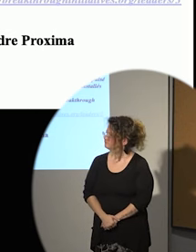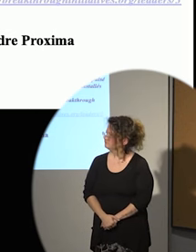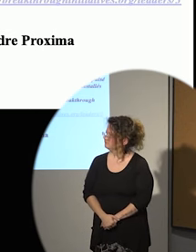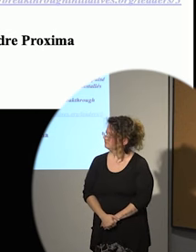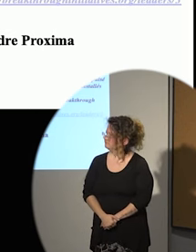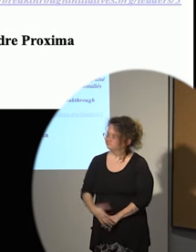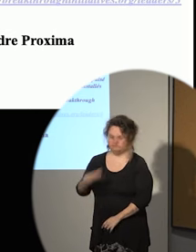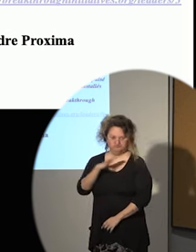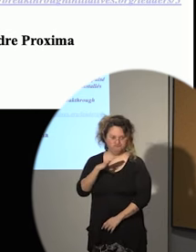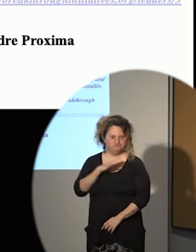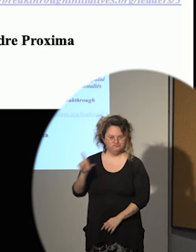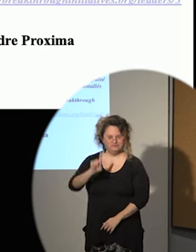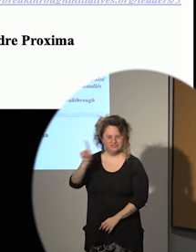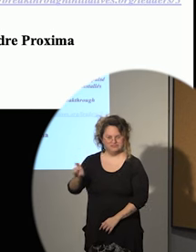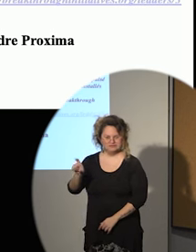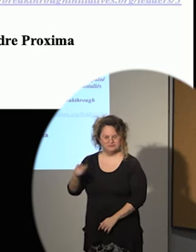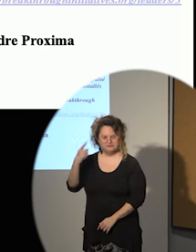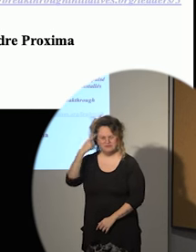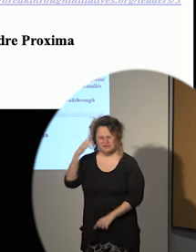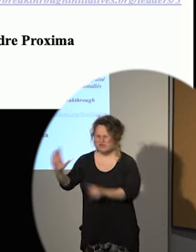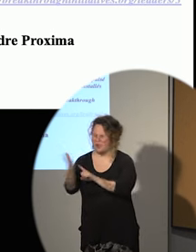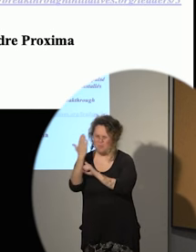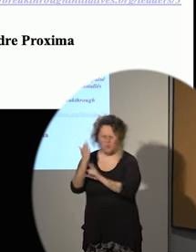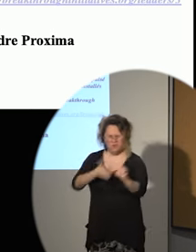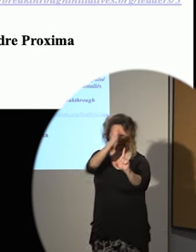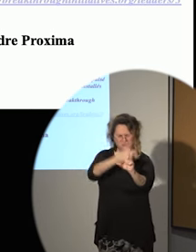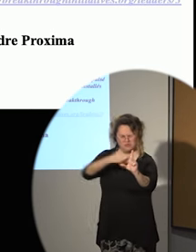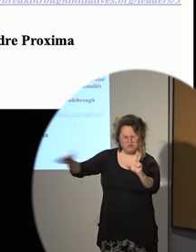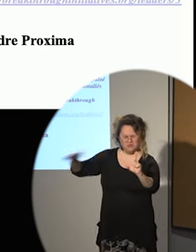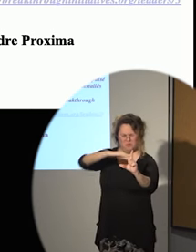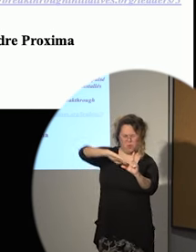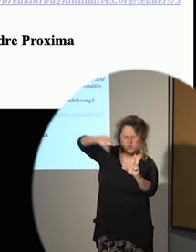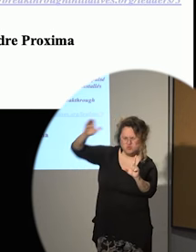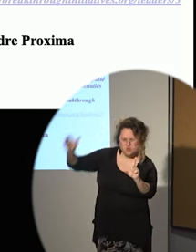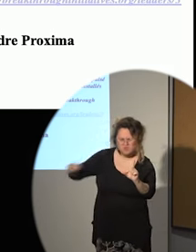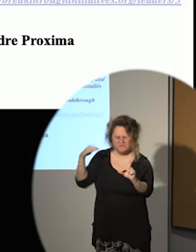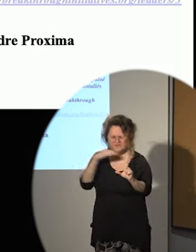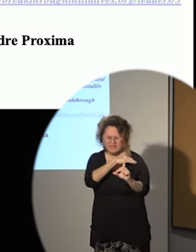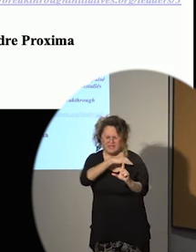Moi, j'avais une question sur les courbes que vous montriez sur la vitesse de rotation